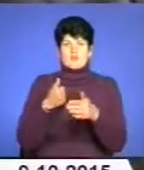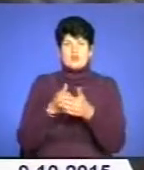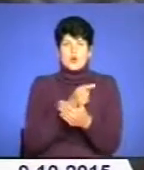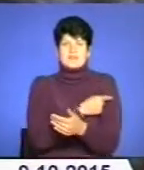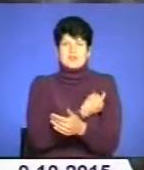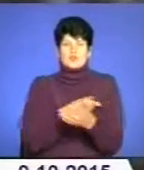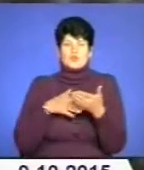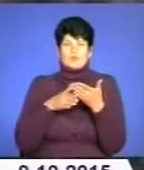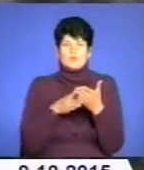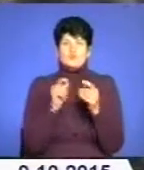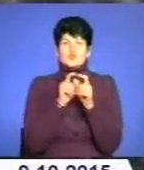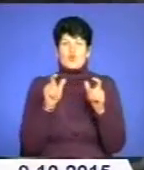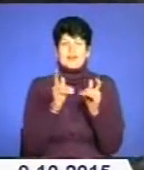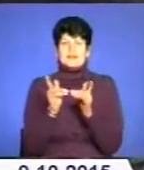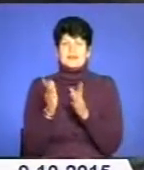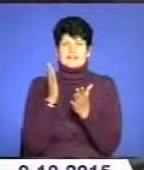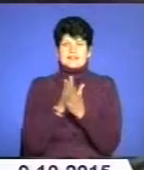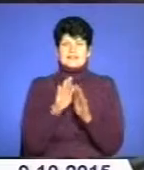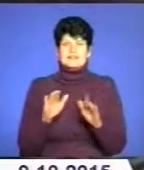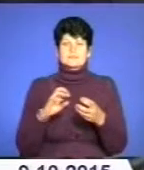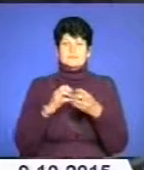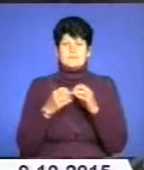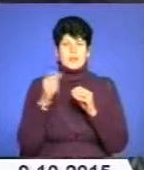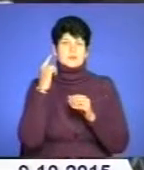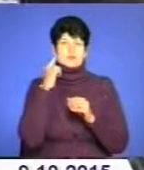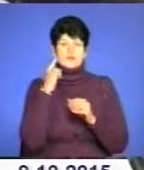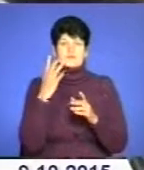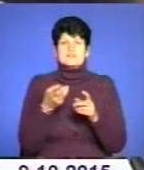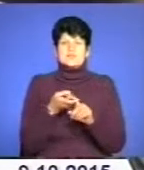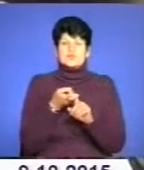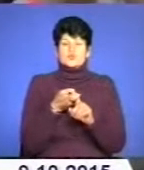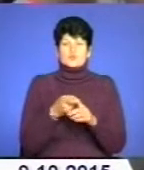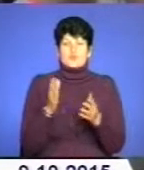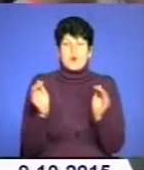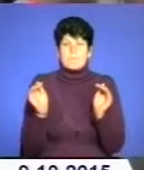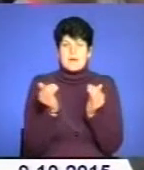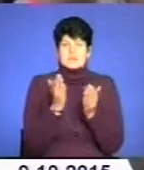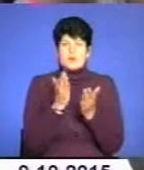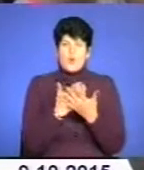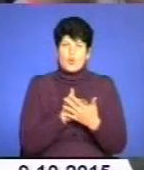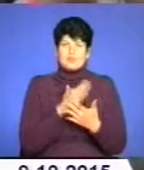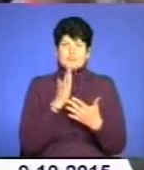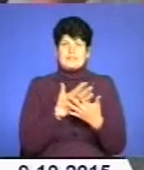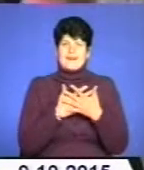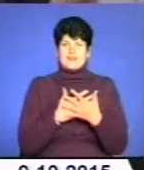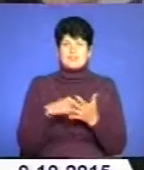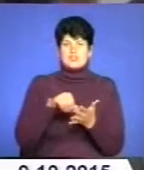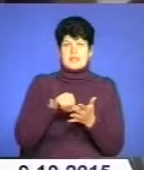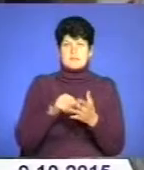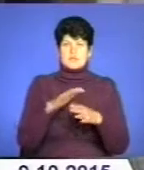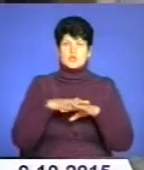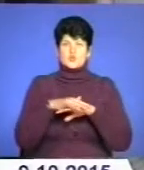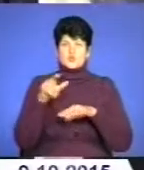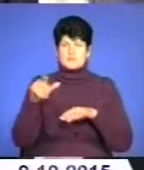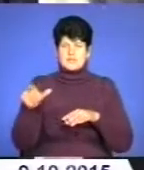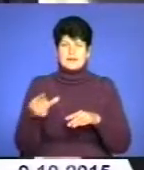У школі-інтернаті навчаються діти з вадами слуху. Попри фізичні обмеження, вони прагнуть бути активними членами суспільства. Школярі